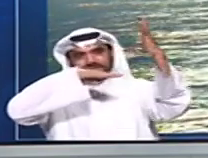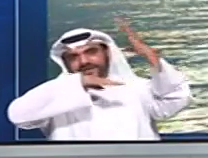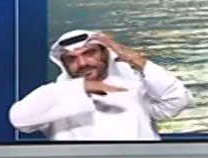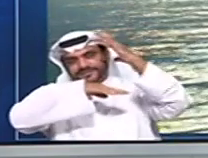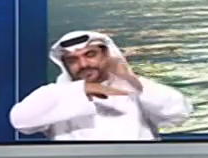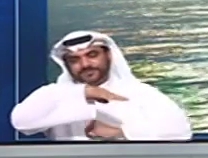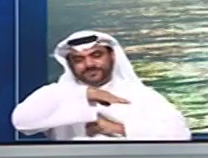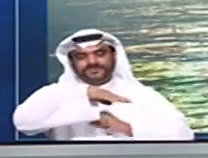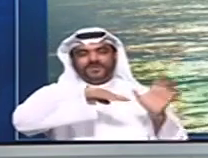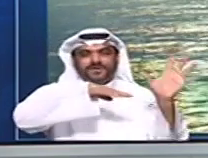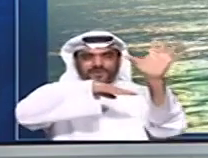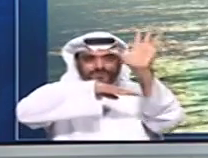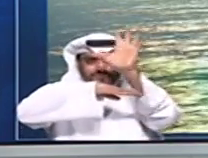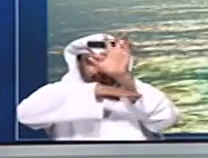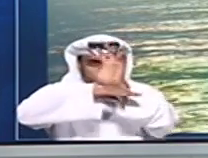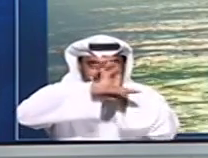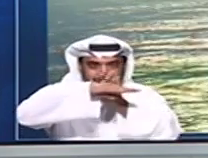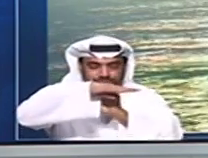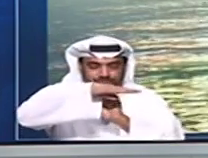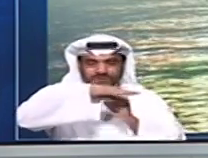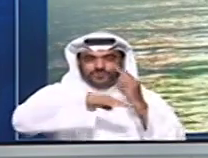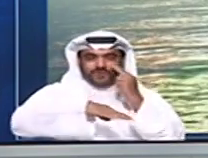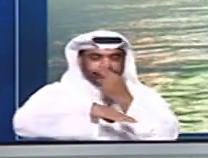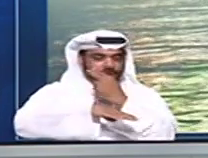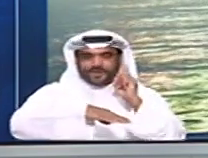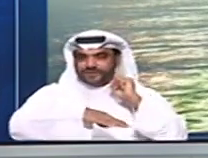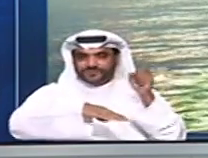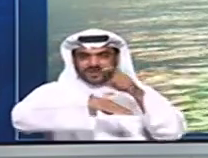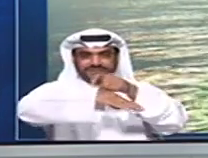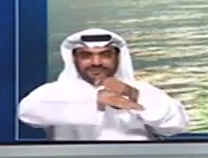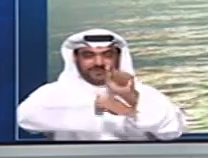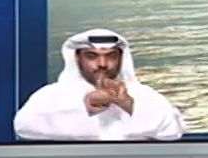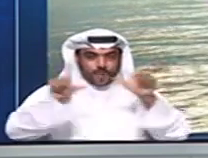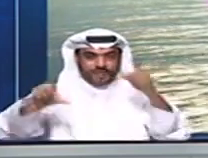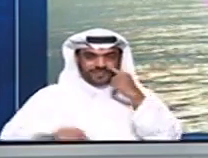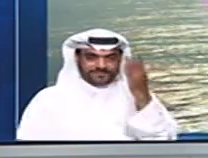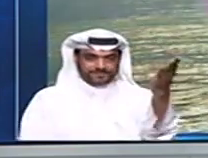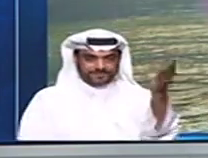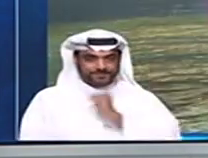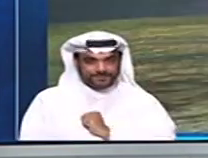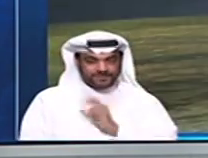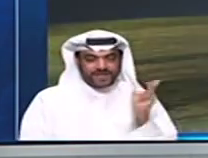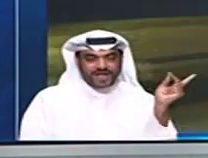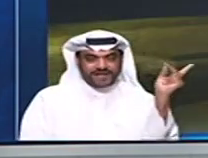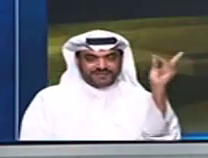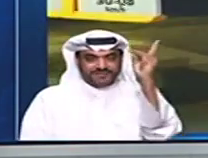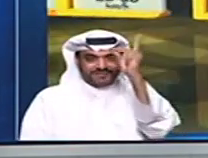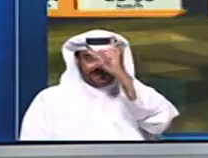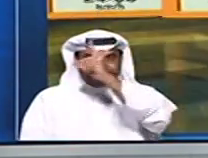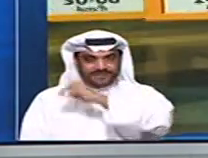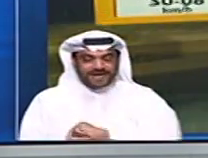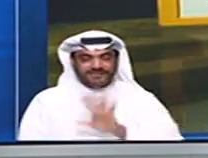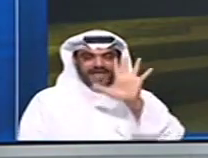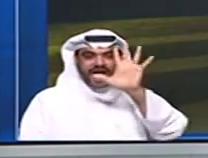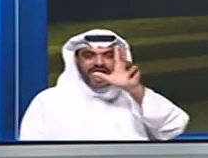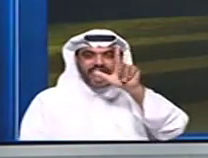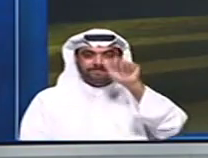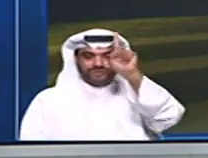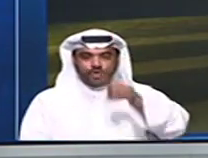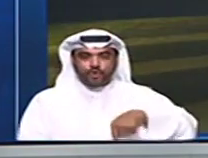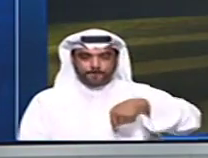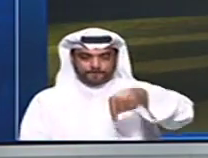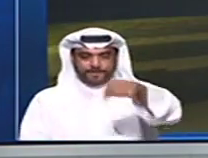في الساعة 5:37 دقيقة، أما غروب الشمس في الساعة 5:44 دقيقة. الطقس المتوقع خلال 5 أيام القادمة إن شاء الله في